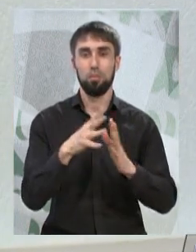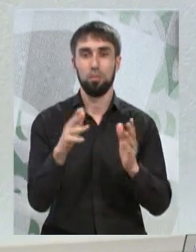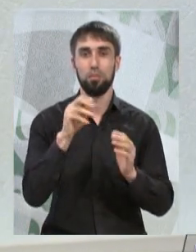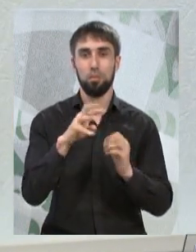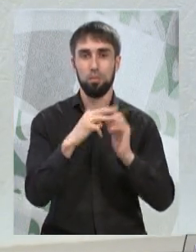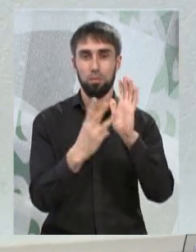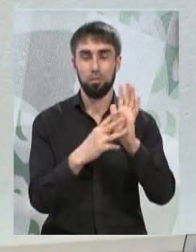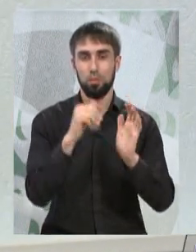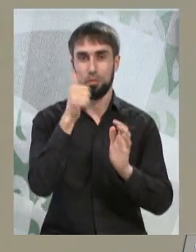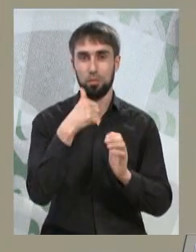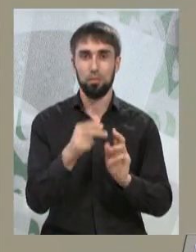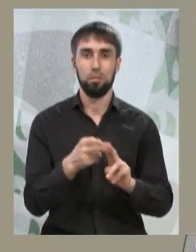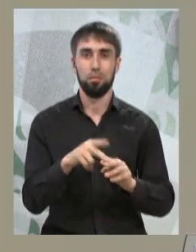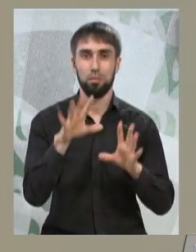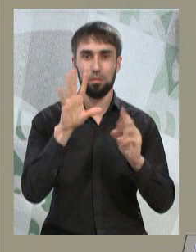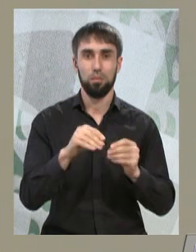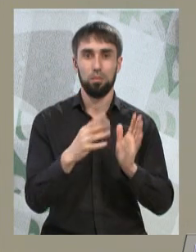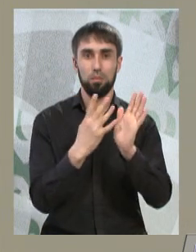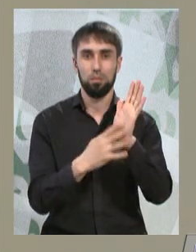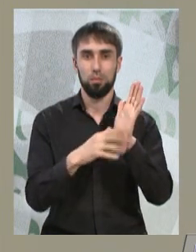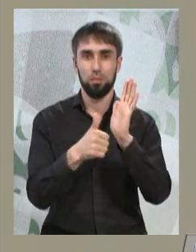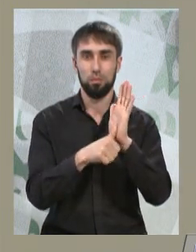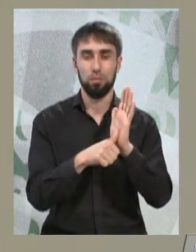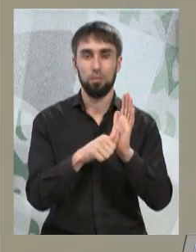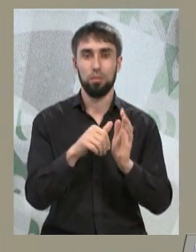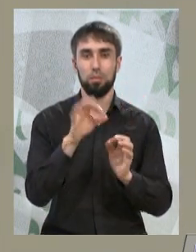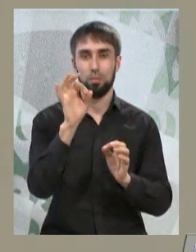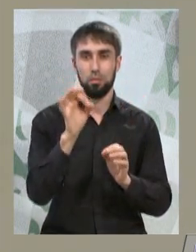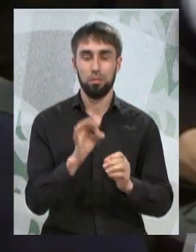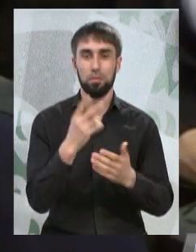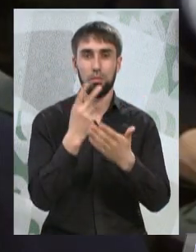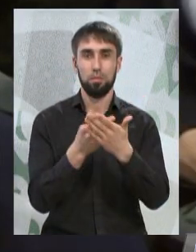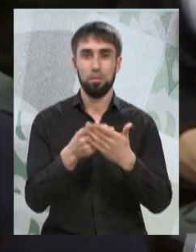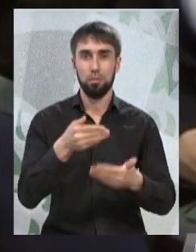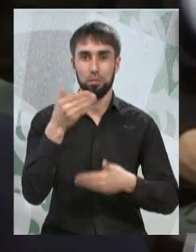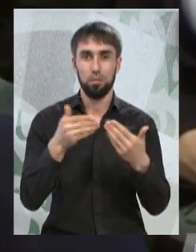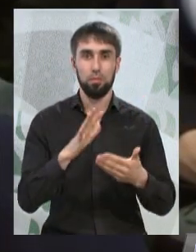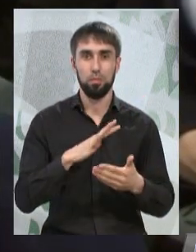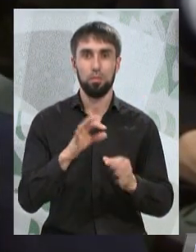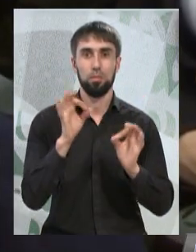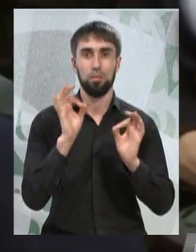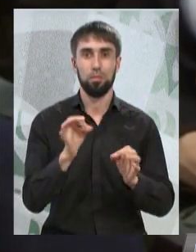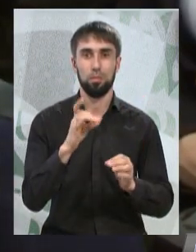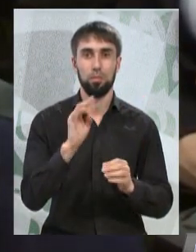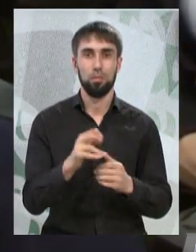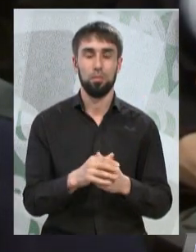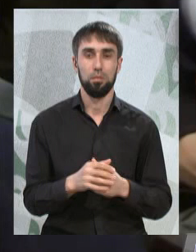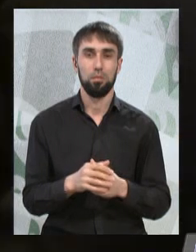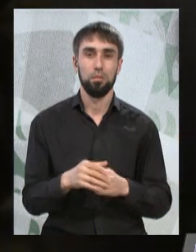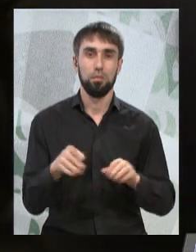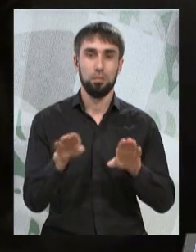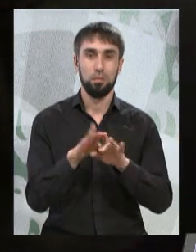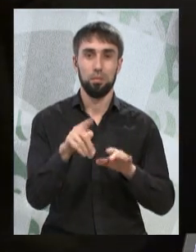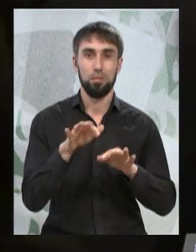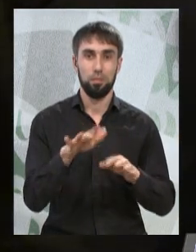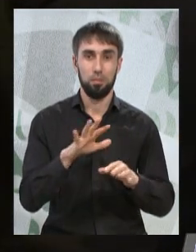Абсолютное большинство судебных дел, 96%, рассмотрено в установленные законом сроки. Такие итоги деятельности за минувший